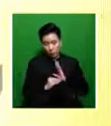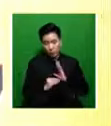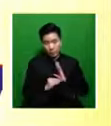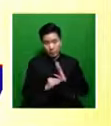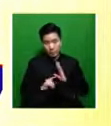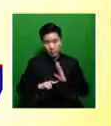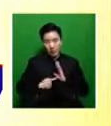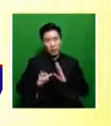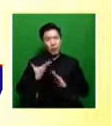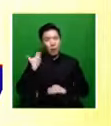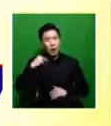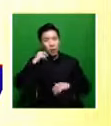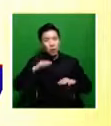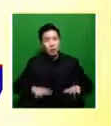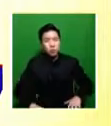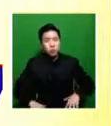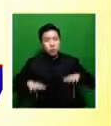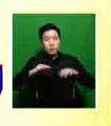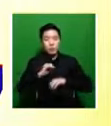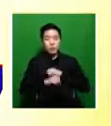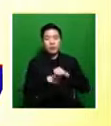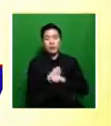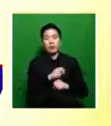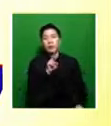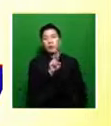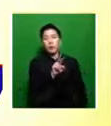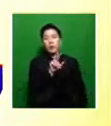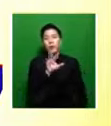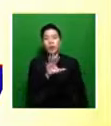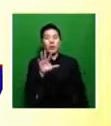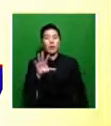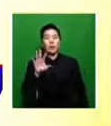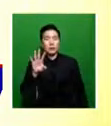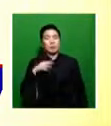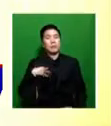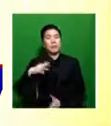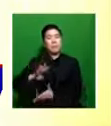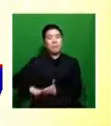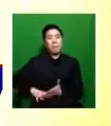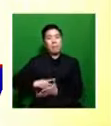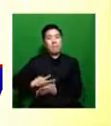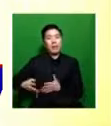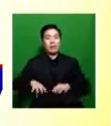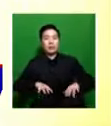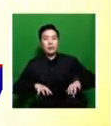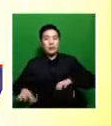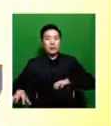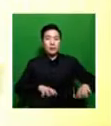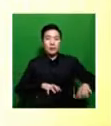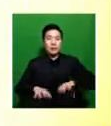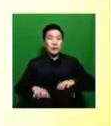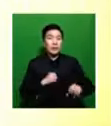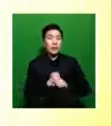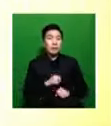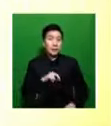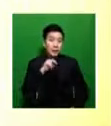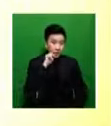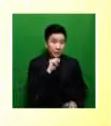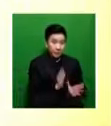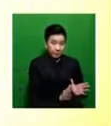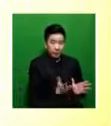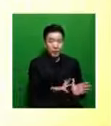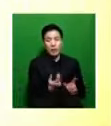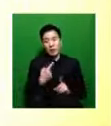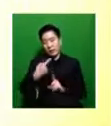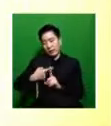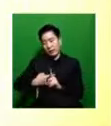เรามีน้ำท่วมใหญ่เมื่อปี2554นะคะก็มีการวางแผนในเรื่องของการบริหารจัดการน้ำแล้วก็เมื่อวันที่14